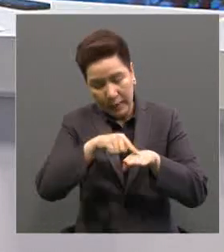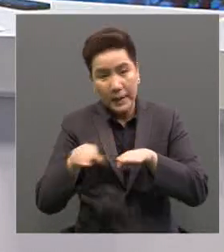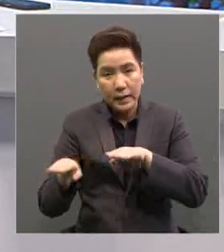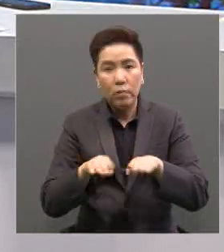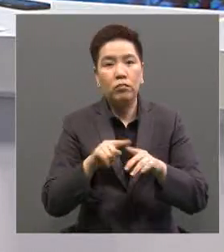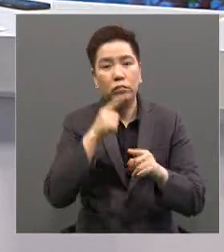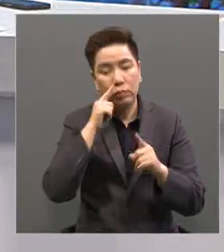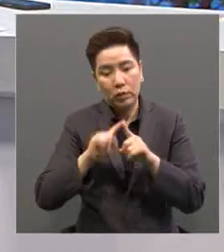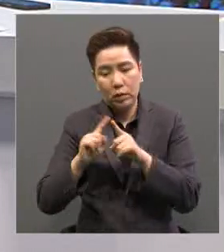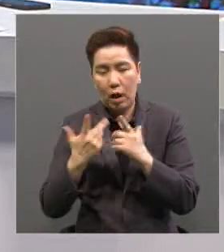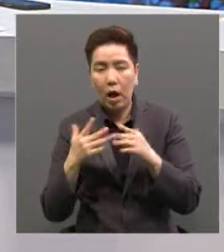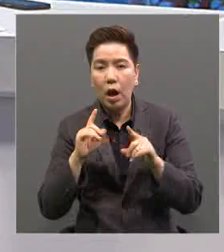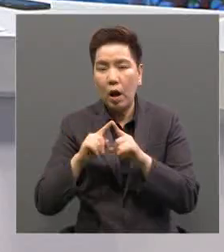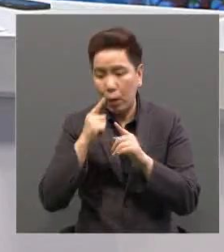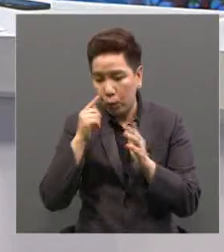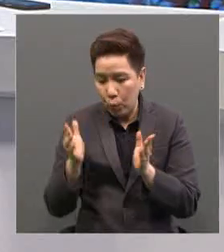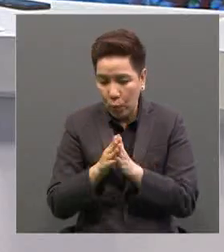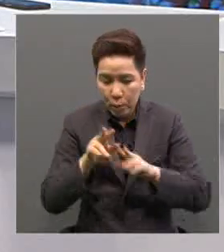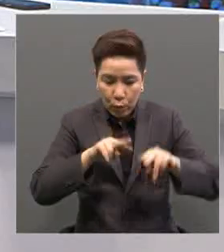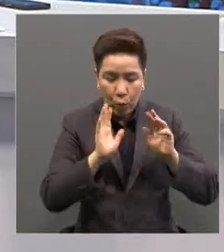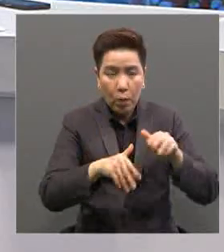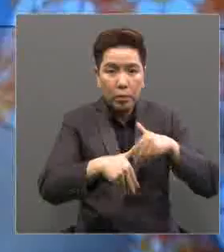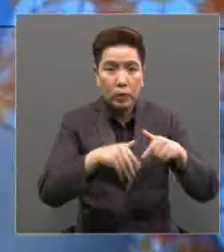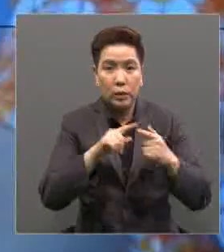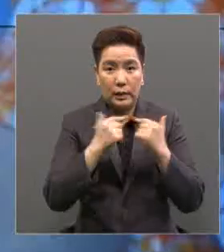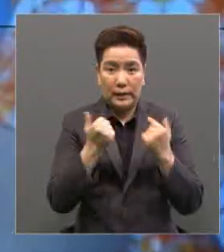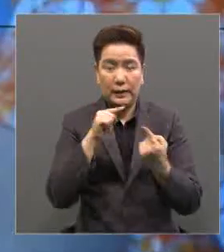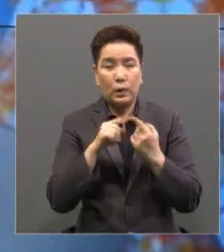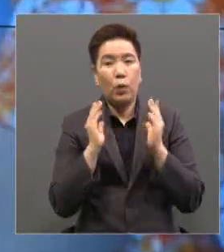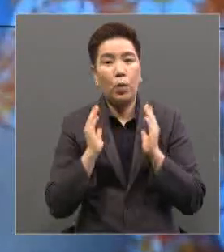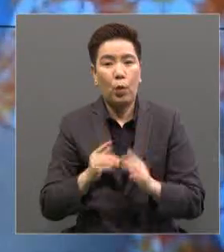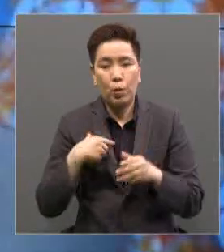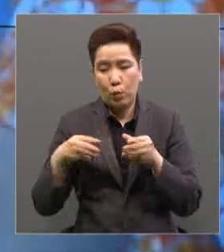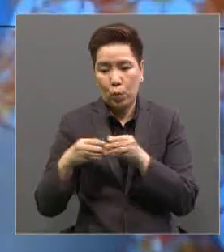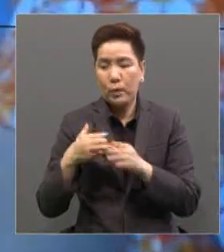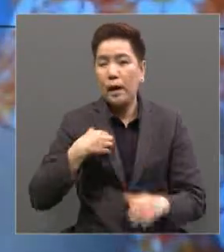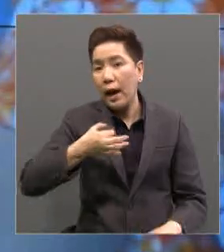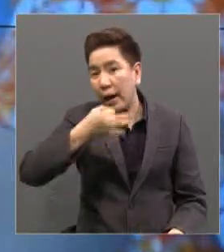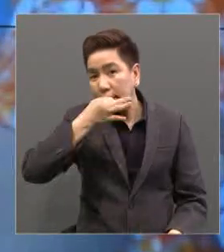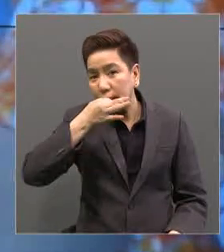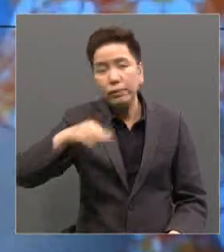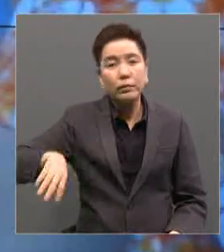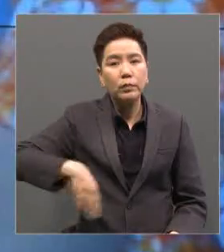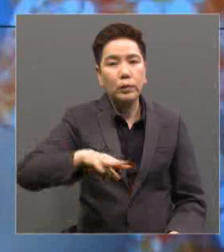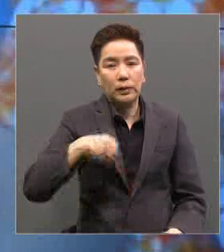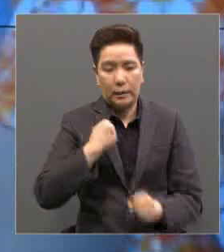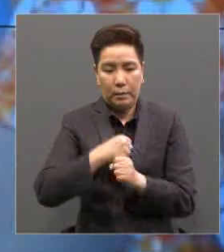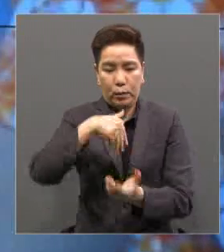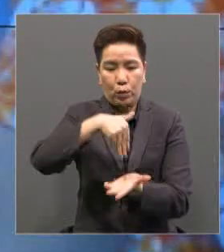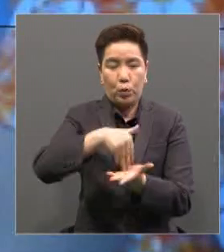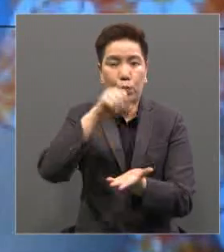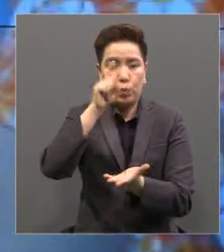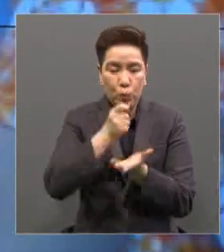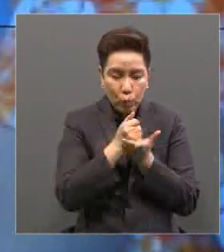มีการเตรียมความพร้อมจากหลายภาคส่วนในการดูแลพี่น้องประชาชนอย่างน้องๆกลุ่มของอาชีวะเองนะครับเขามีการตั้งศูนย์อาชีวะ